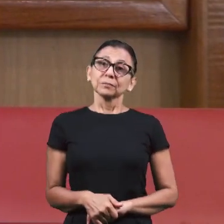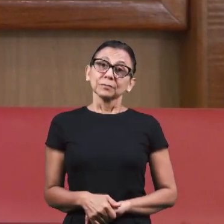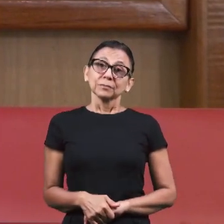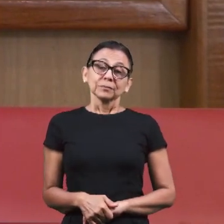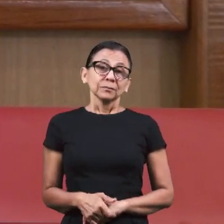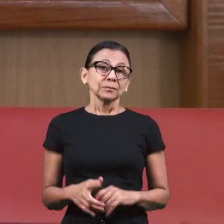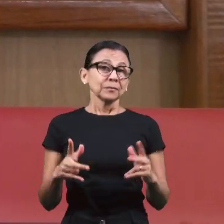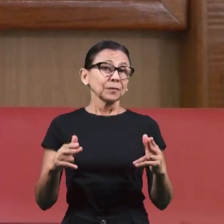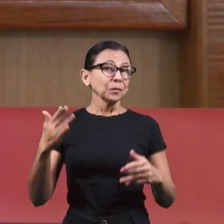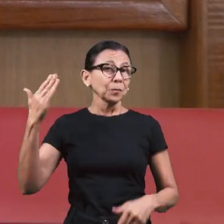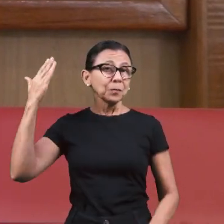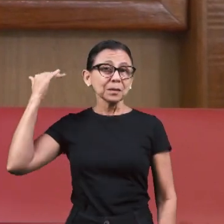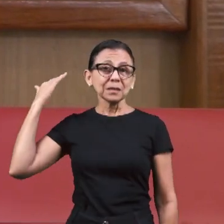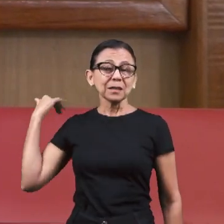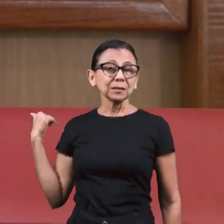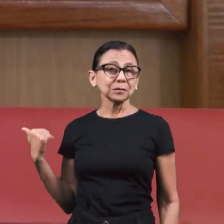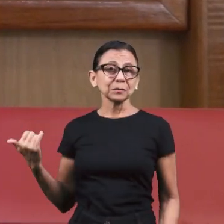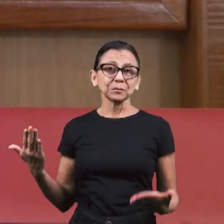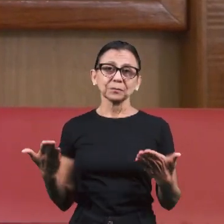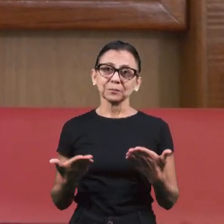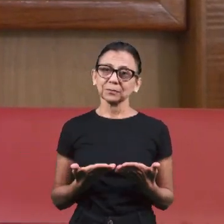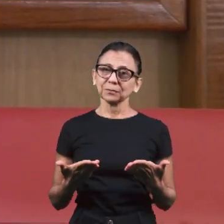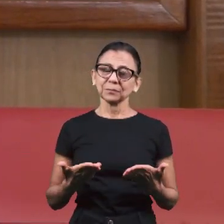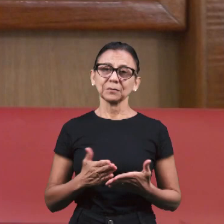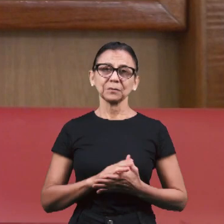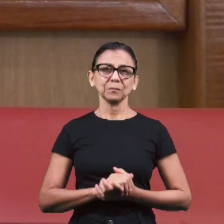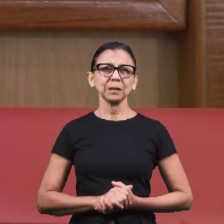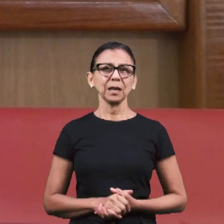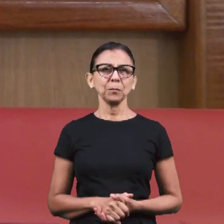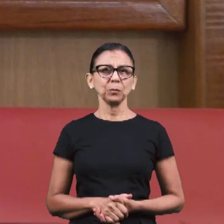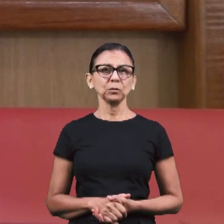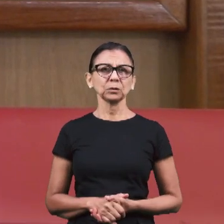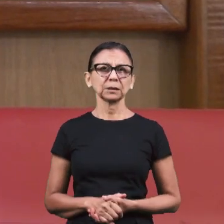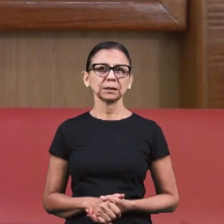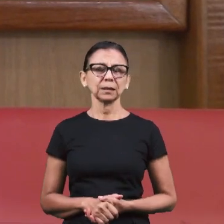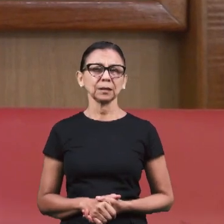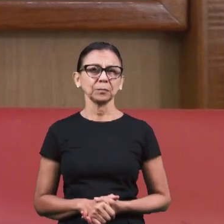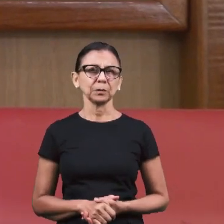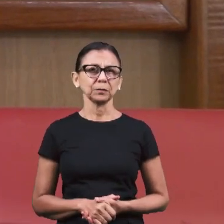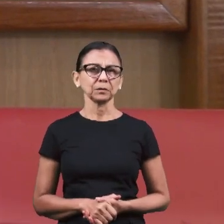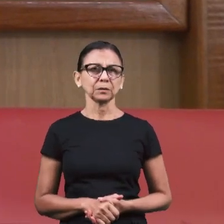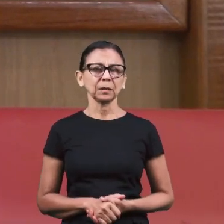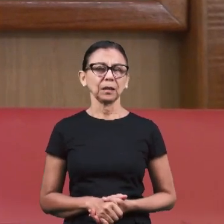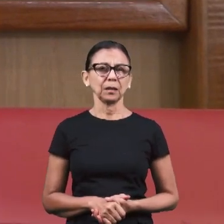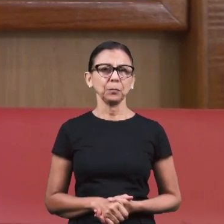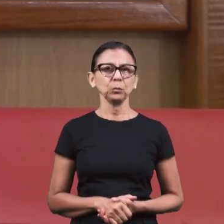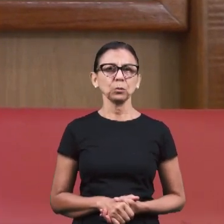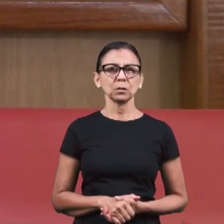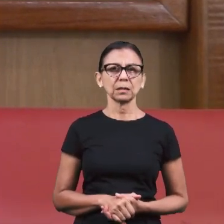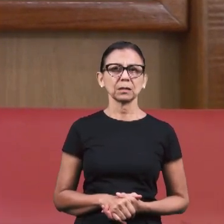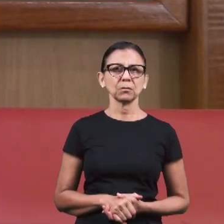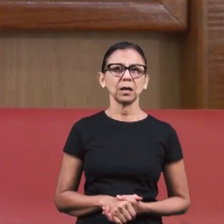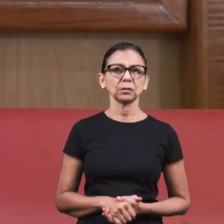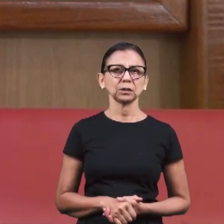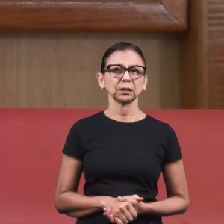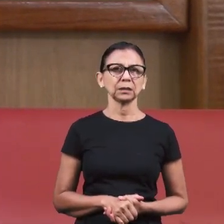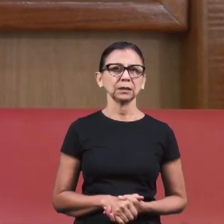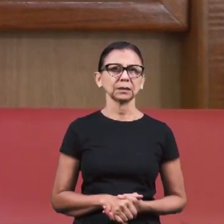du même cadre du passé, c'est la même chose. Et il y a un aspect ici intéressant que j'aimerais dire ici.